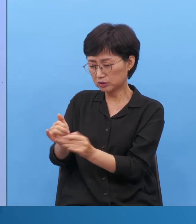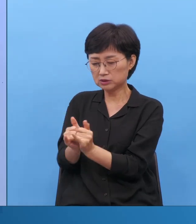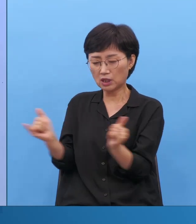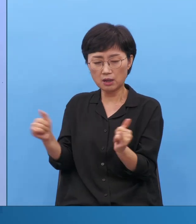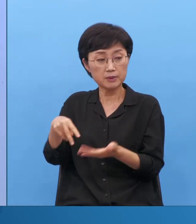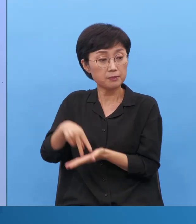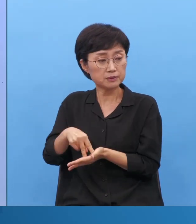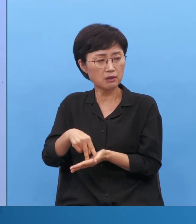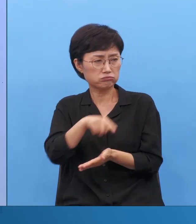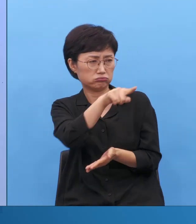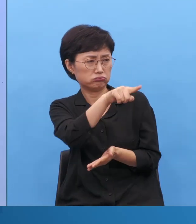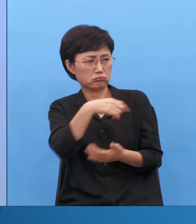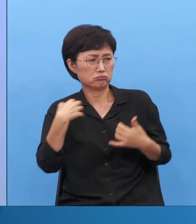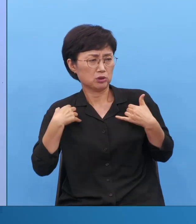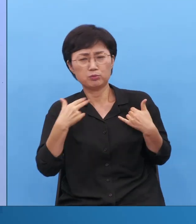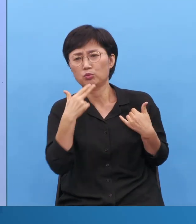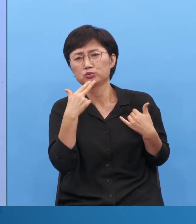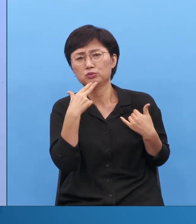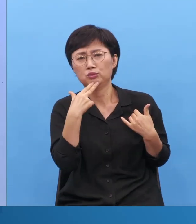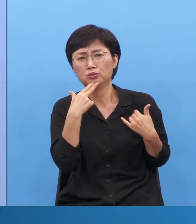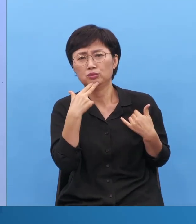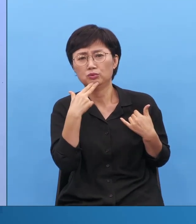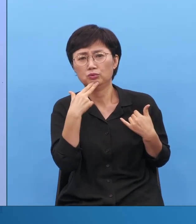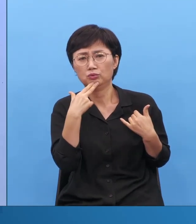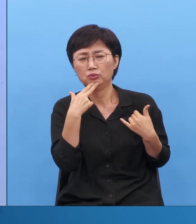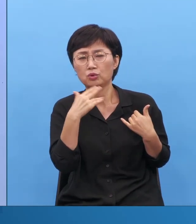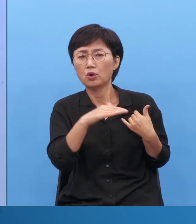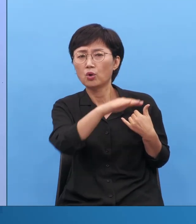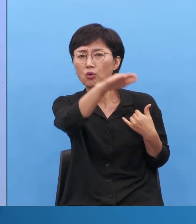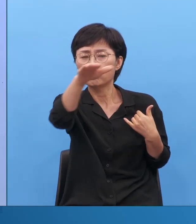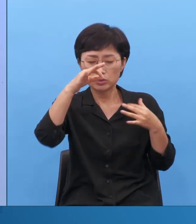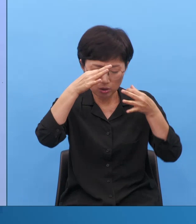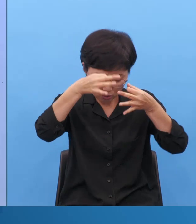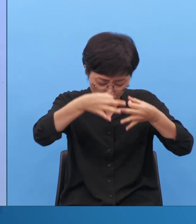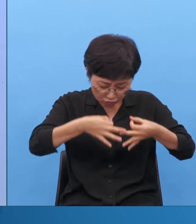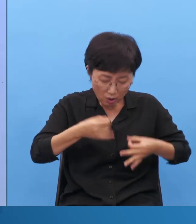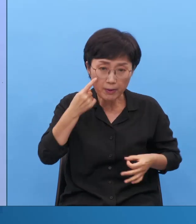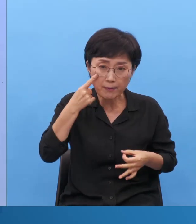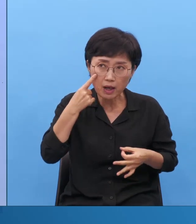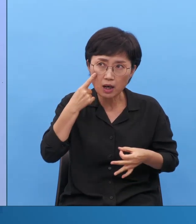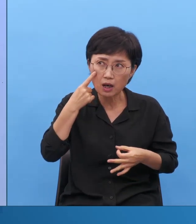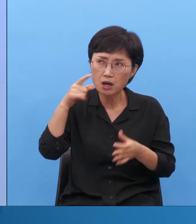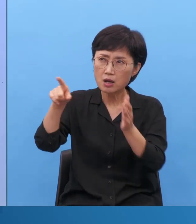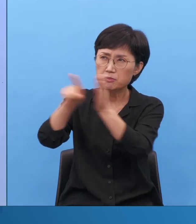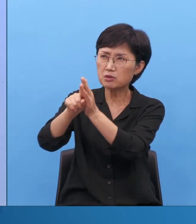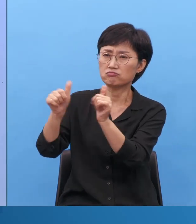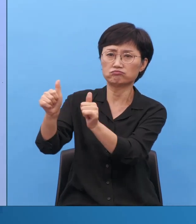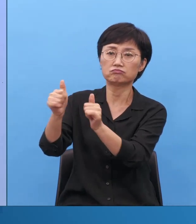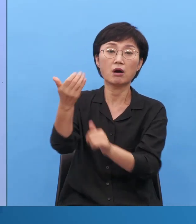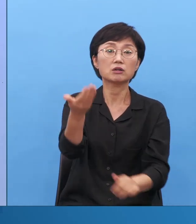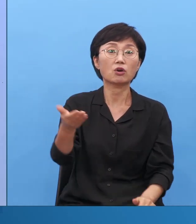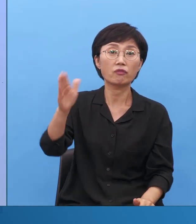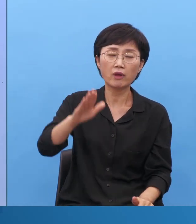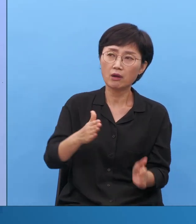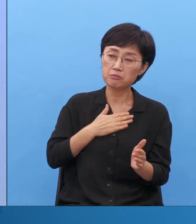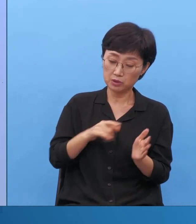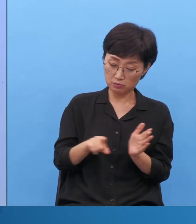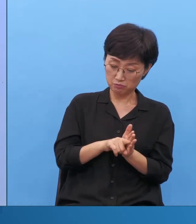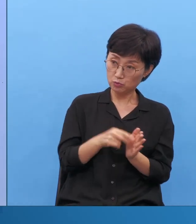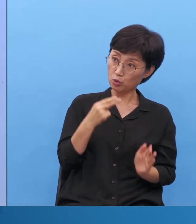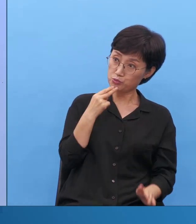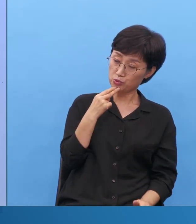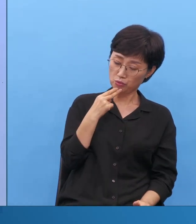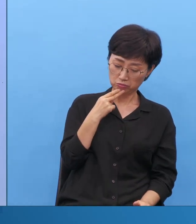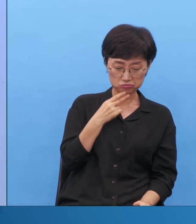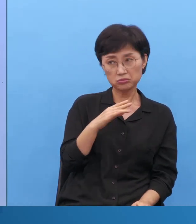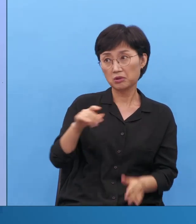with this 우리 믿음 individual. 없어 이렇게 돼요. 잘못되면요. If you lack faith, this will happen to you as 16절에 well. 보니까 그날 안식이래. And then in verse 16 it says, on the